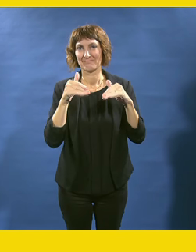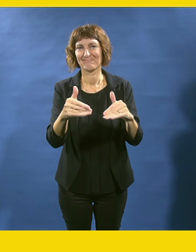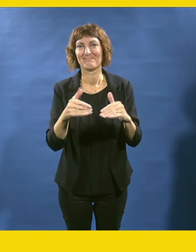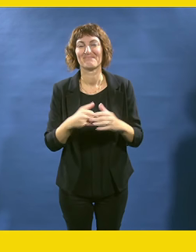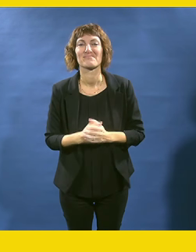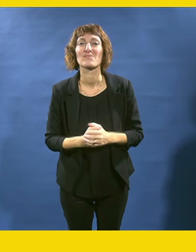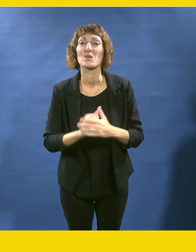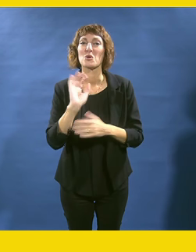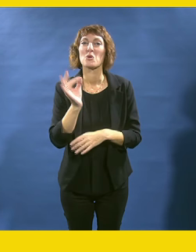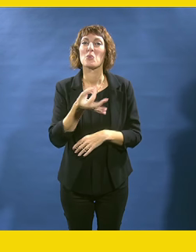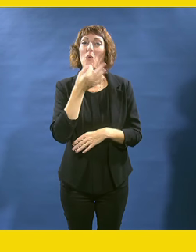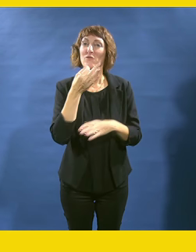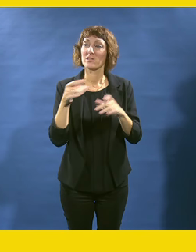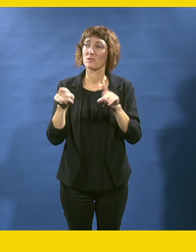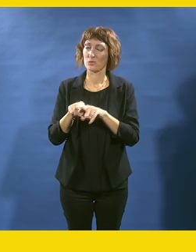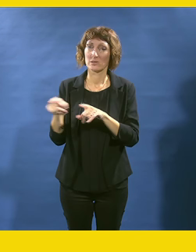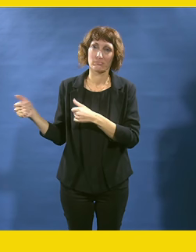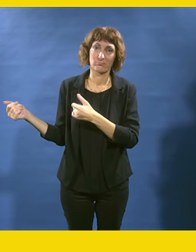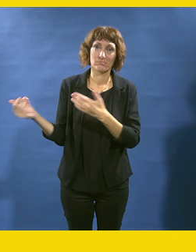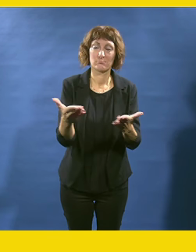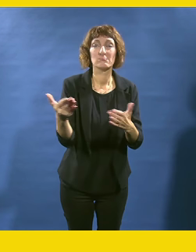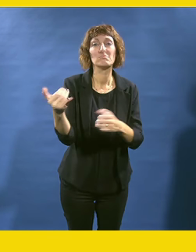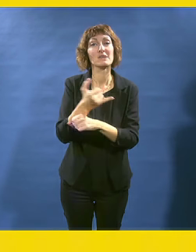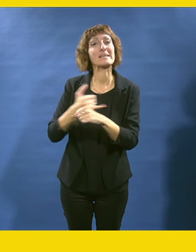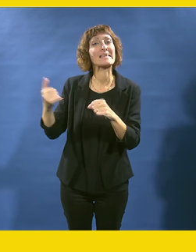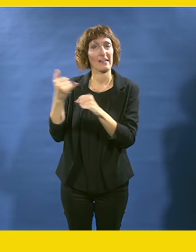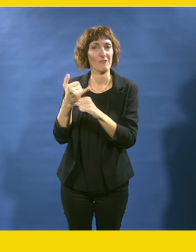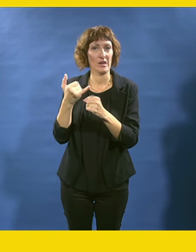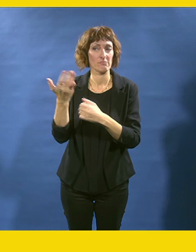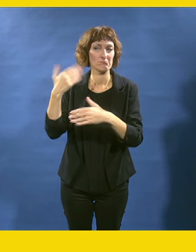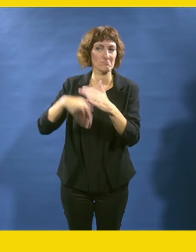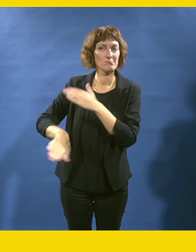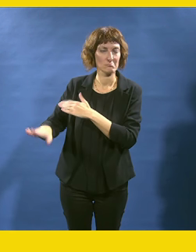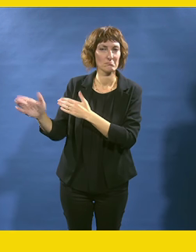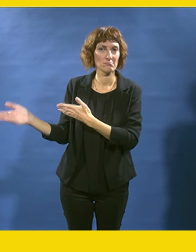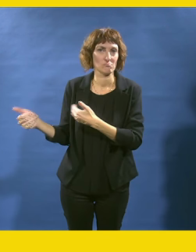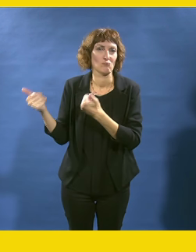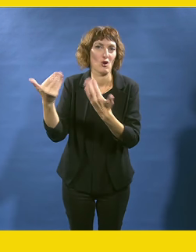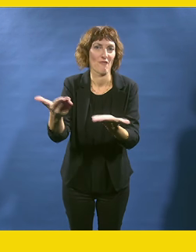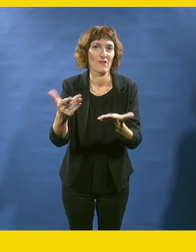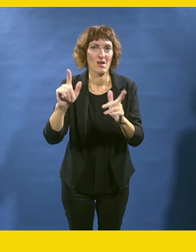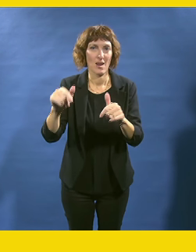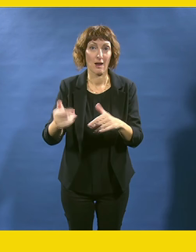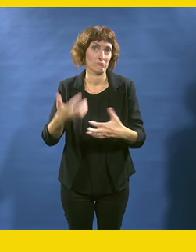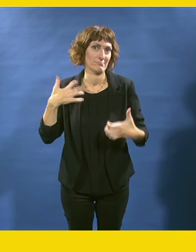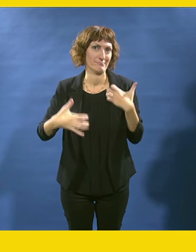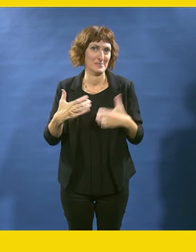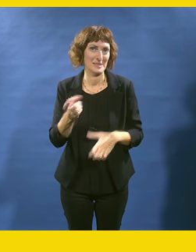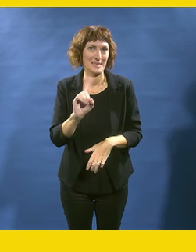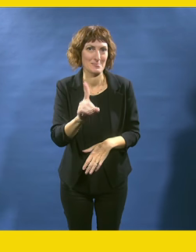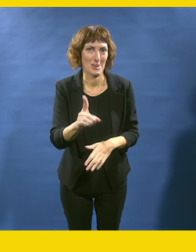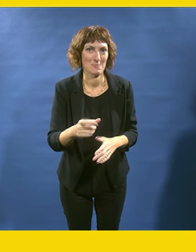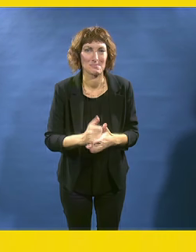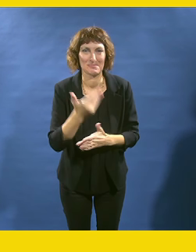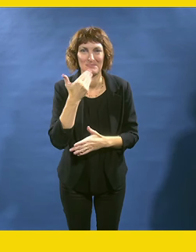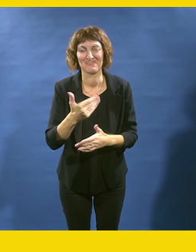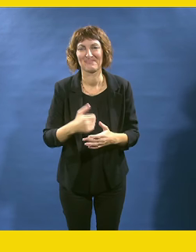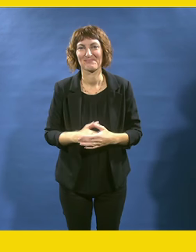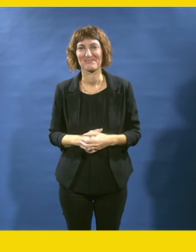profite pour vous dire que du café sera offert par Omnino dans le hall, donc n'hésitez pas. Merci.